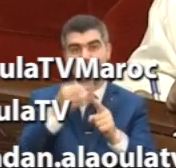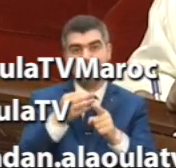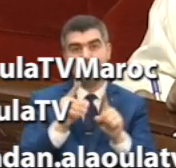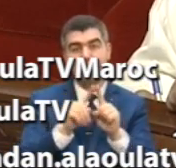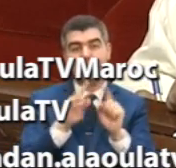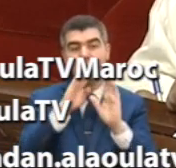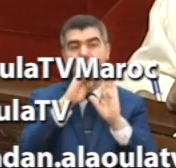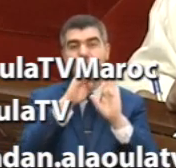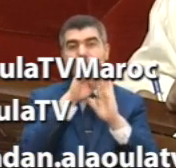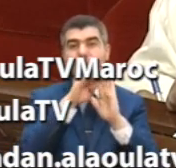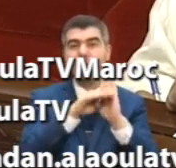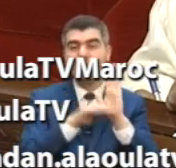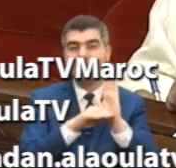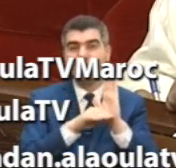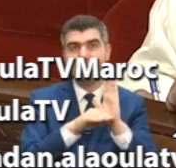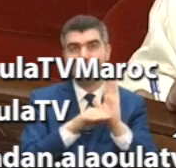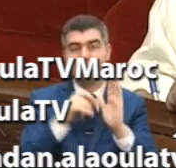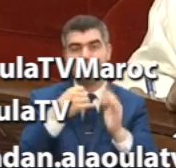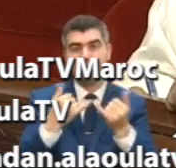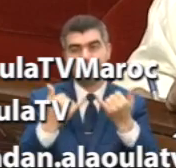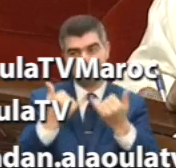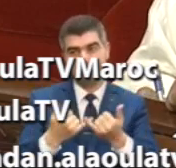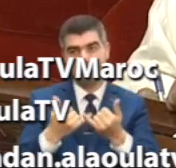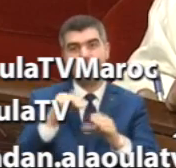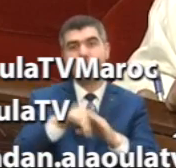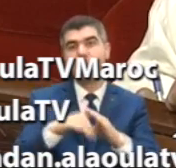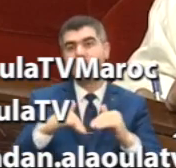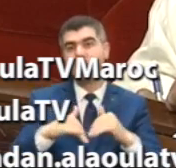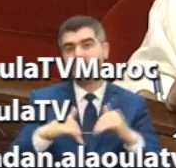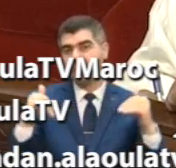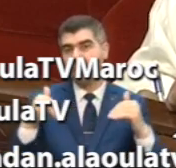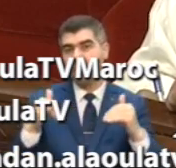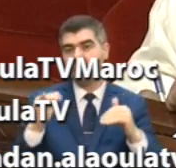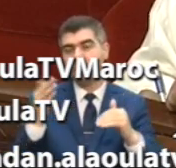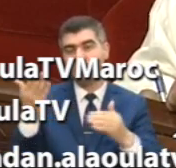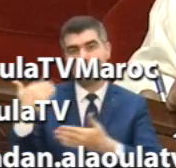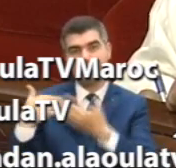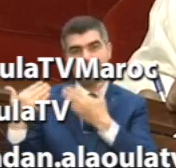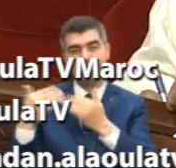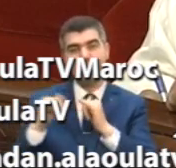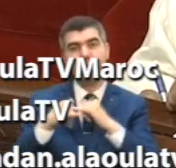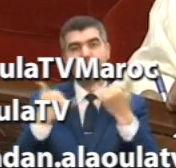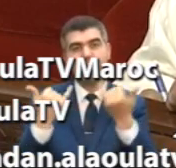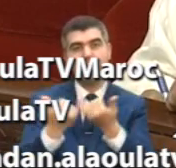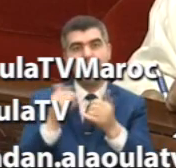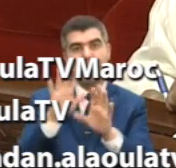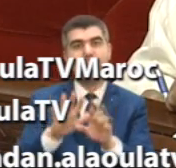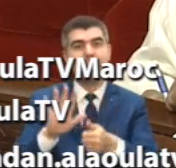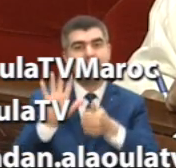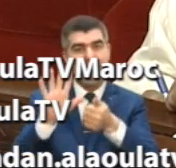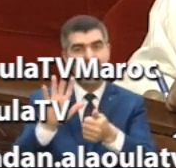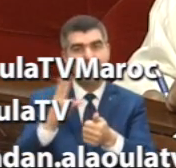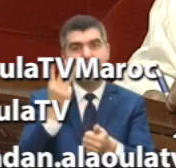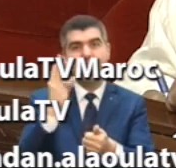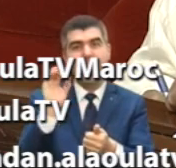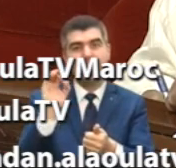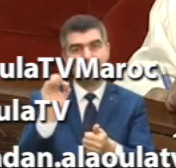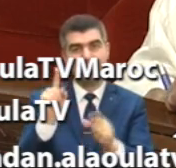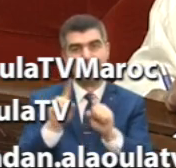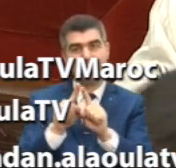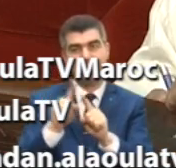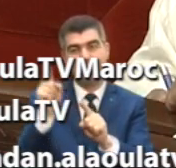التعليم والاتصال والثقافة بمجلسكم الموقر يومي 16 و30 مايو